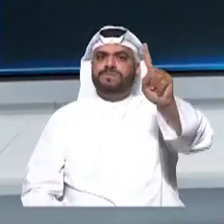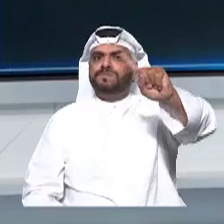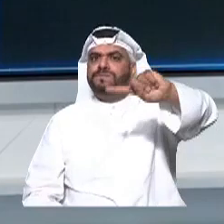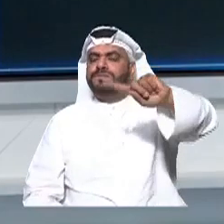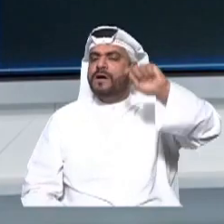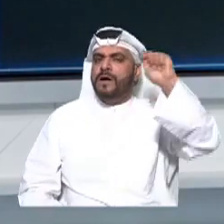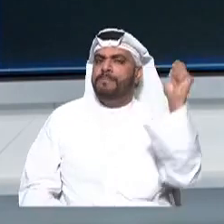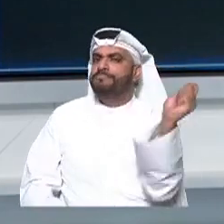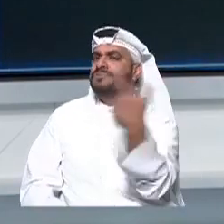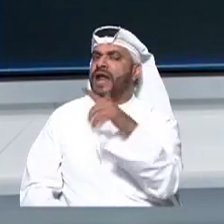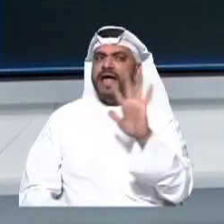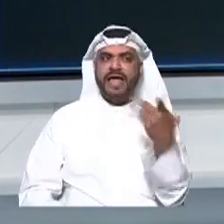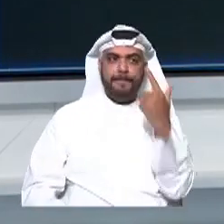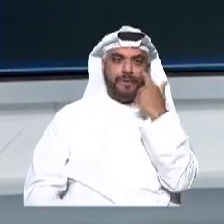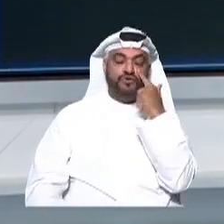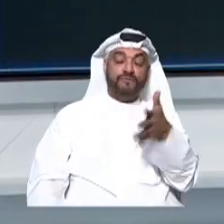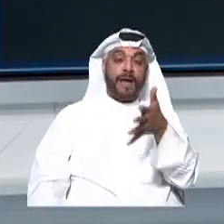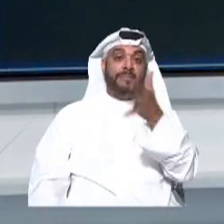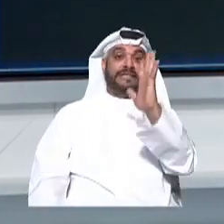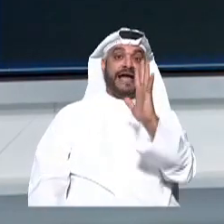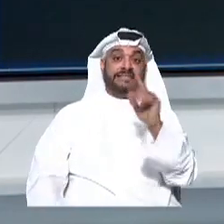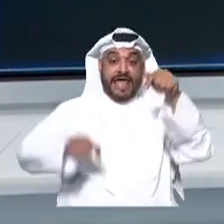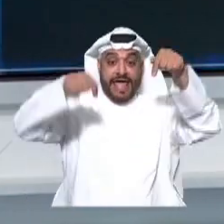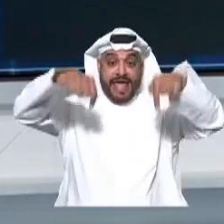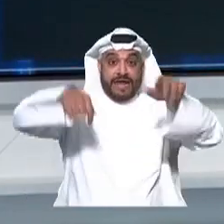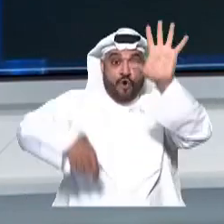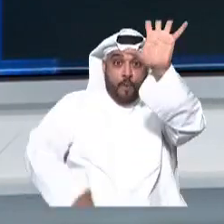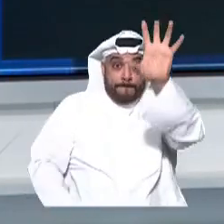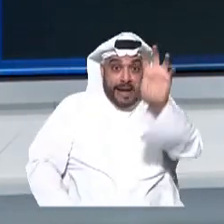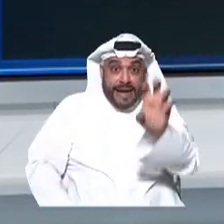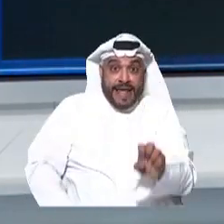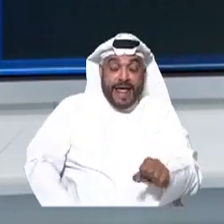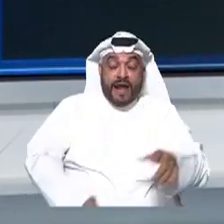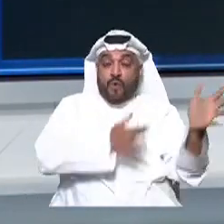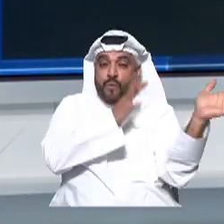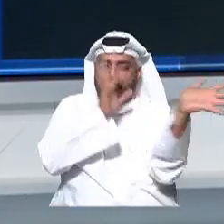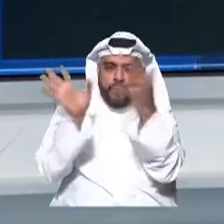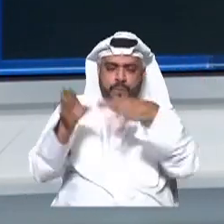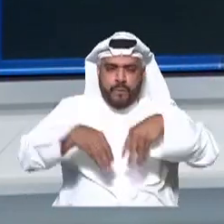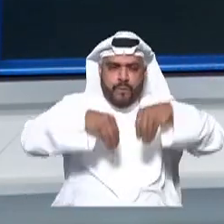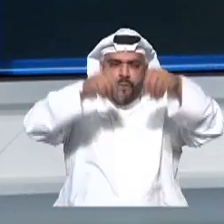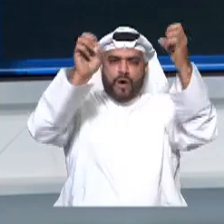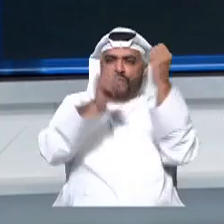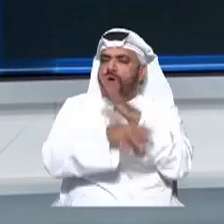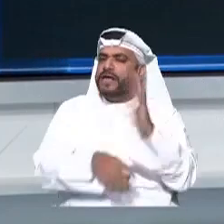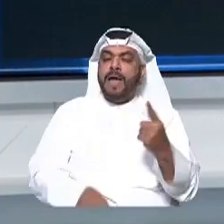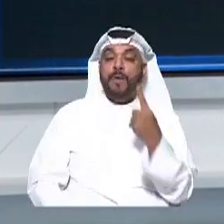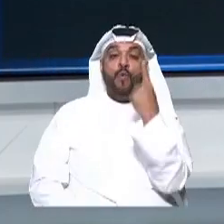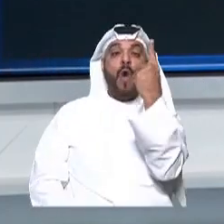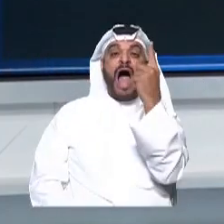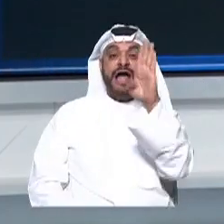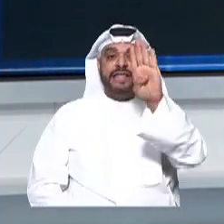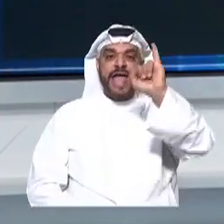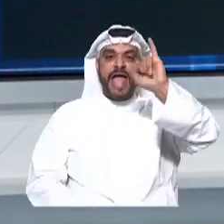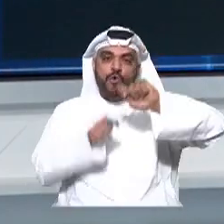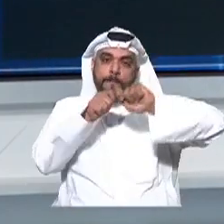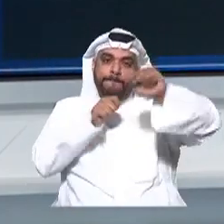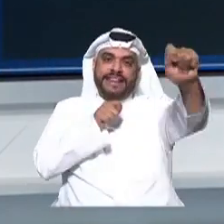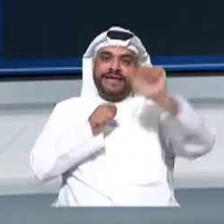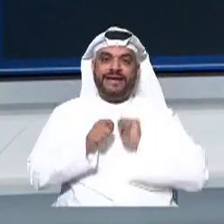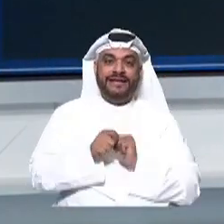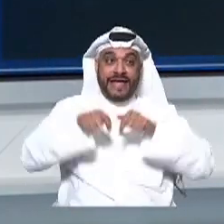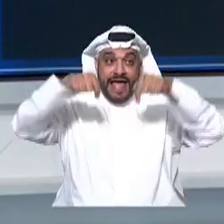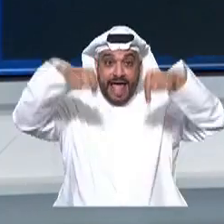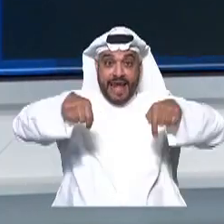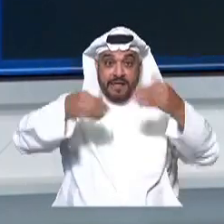هذه الليلة. قد تصل الرؤية الأفقية هذه الليلة على بعض المناطق إلى ما دون 1000 متر. أما حاليا رؤية أفقية ممتازة